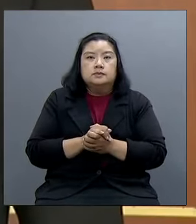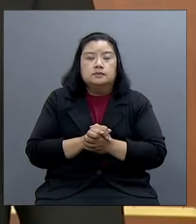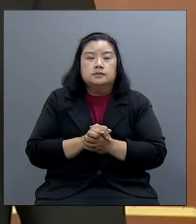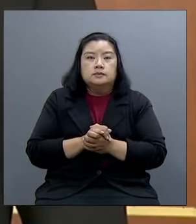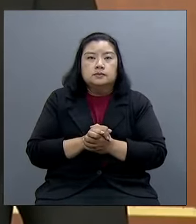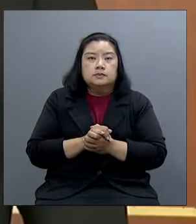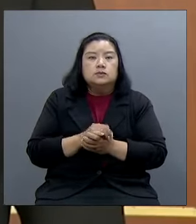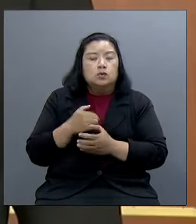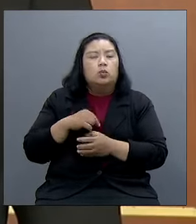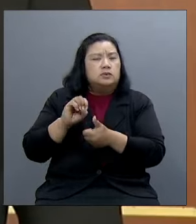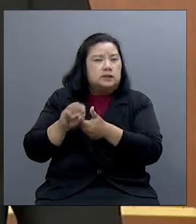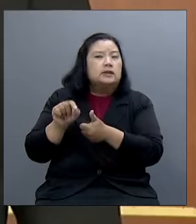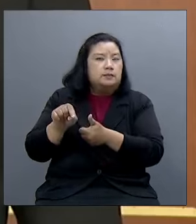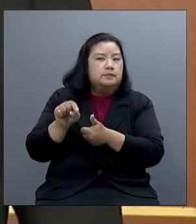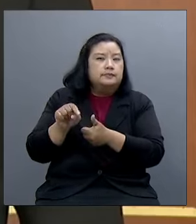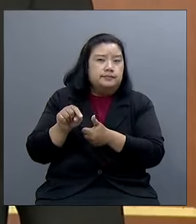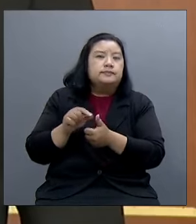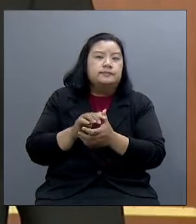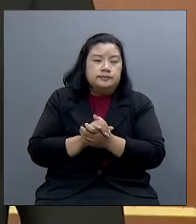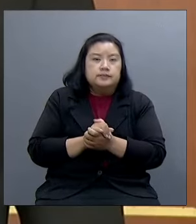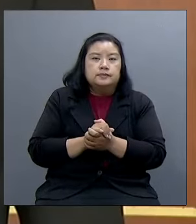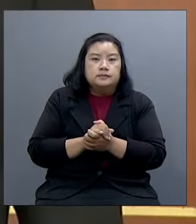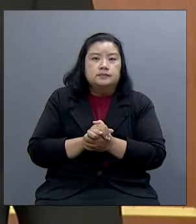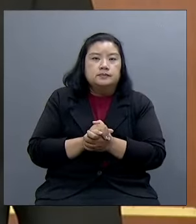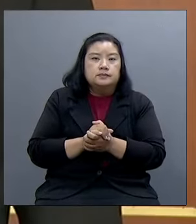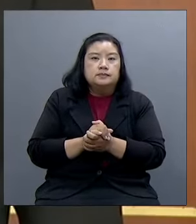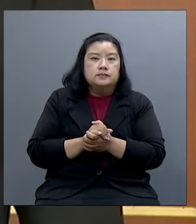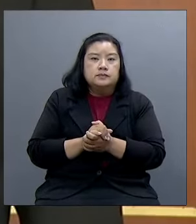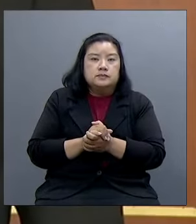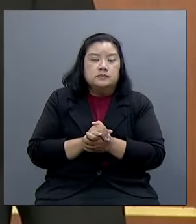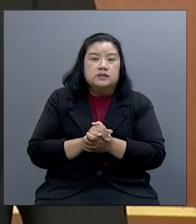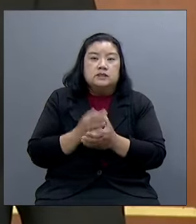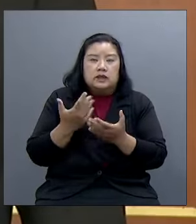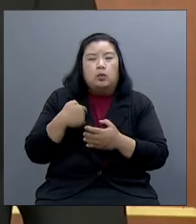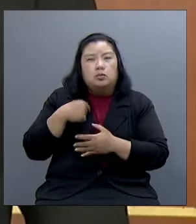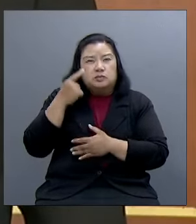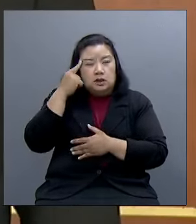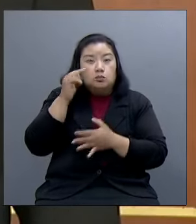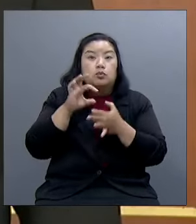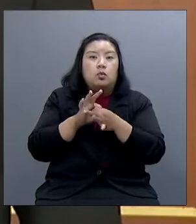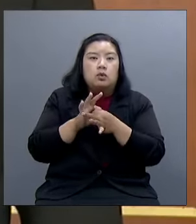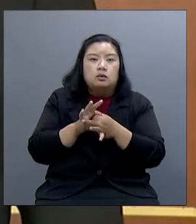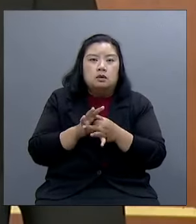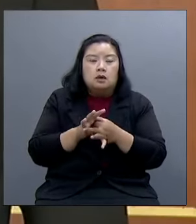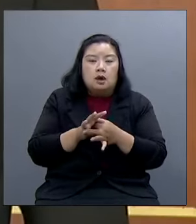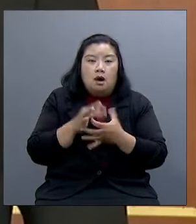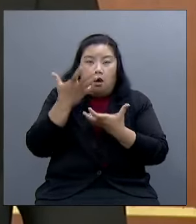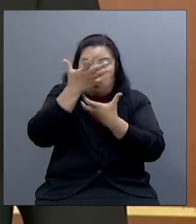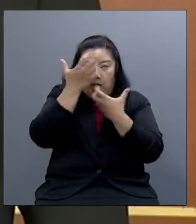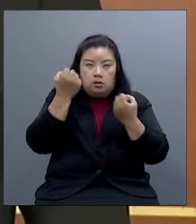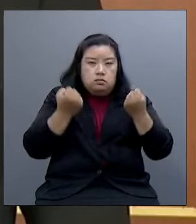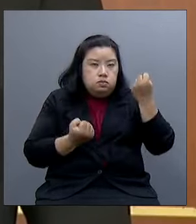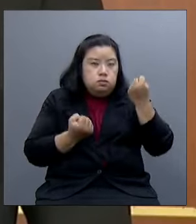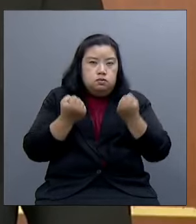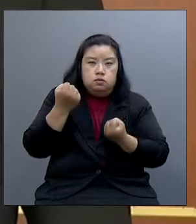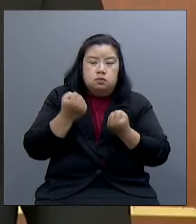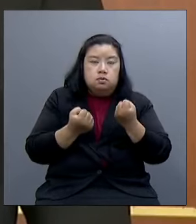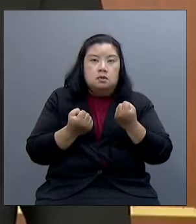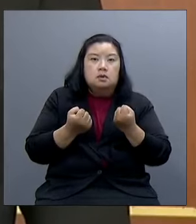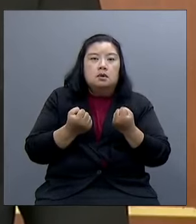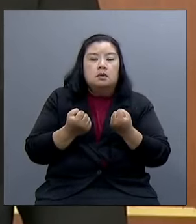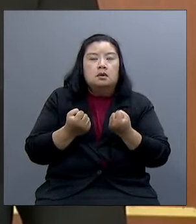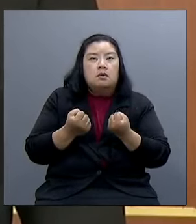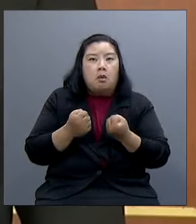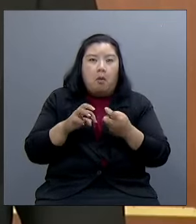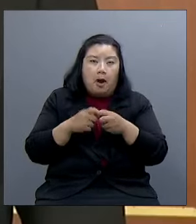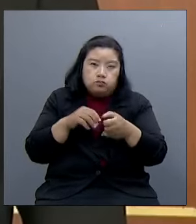นำเรื่องนี้แล้วก็เรื่องของที่ค่อนข้างซีเรียสก็คือเรื่องเมาแล้วขับนี่แหละที่พวกเราสังคมต้องช่วยกันตรงนี้ว่